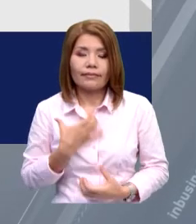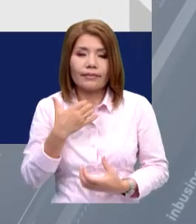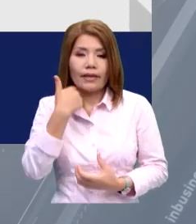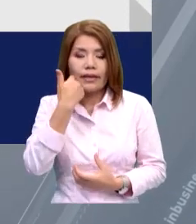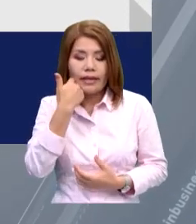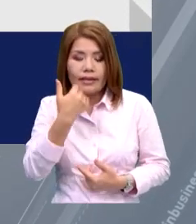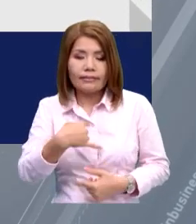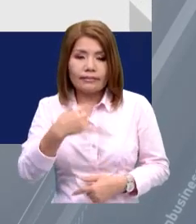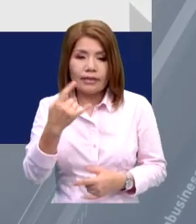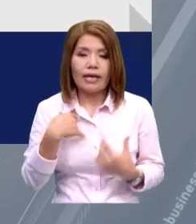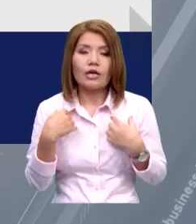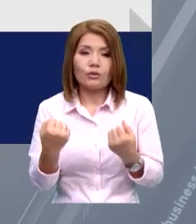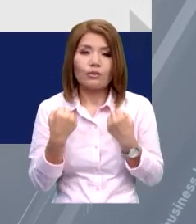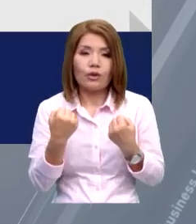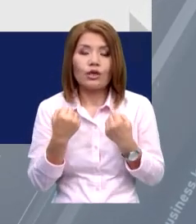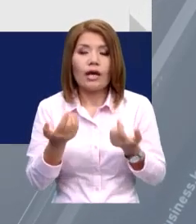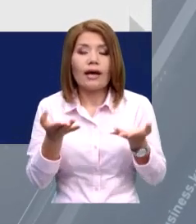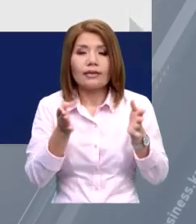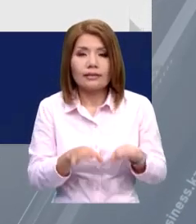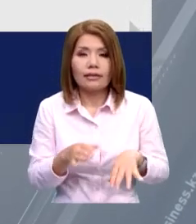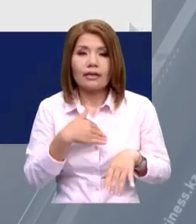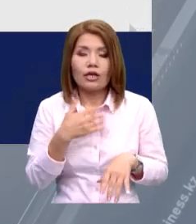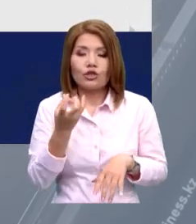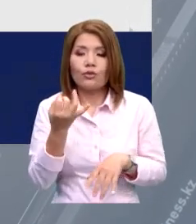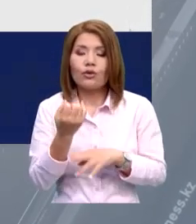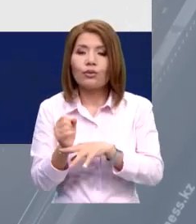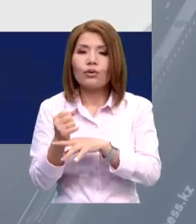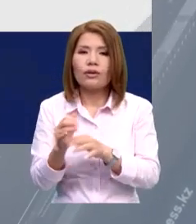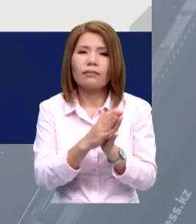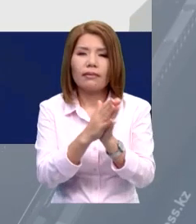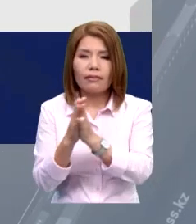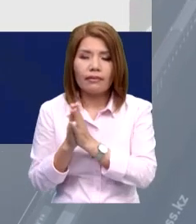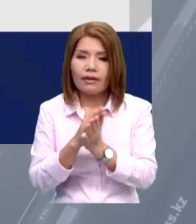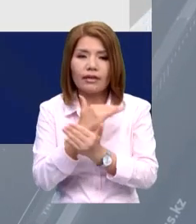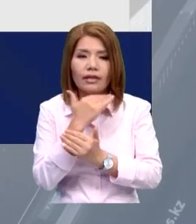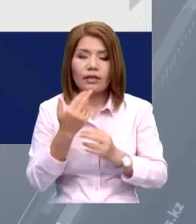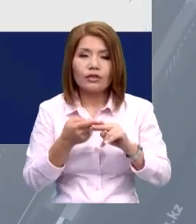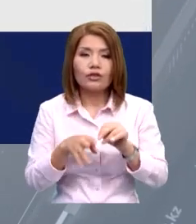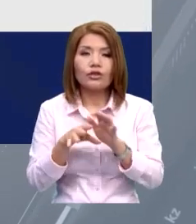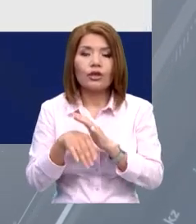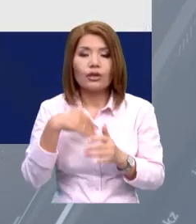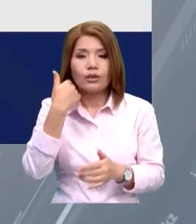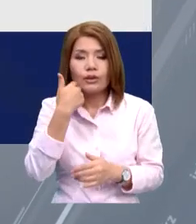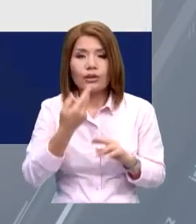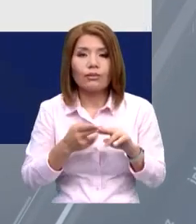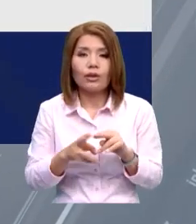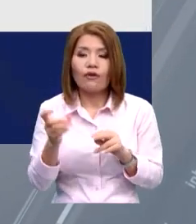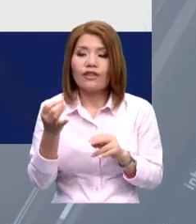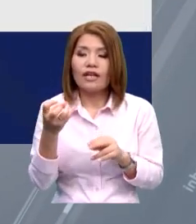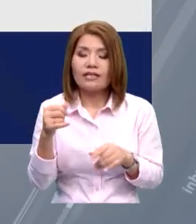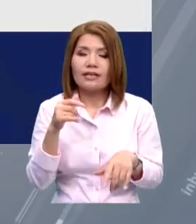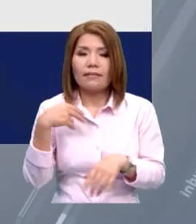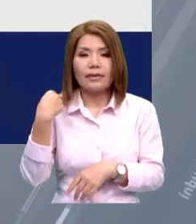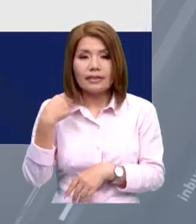Мен спортшымын, спортшы болып қалғым келеді. Мен чемпиондардан қайыршы жасауға тырысатын адамдардың әрекетінен ұялдым. Федерация президенті